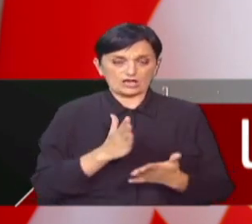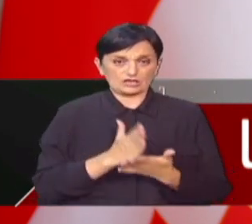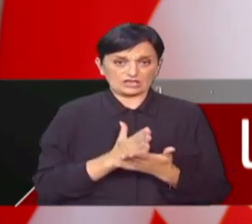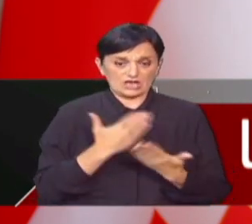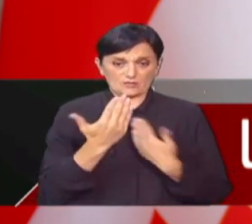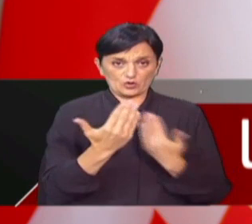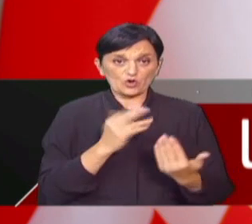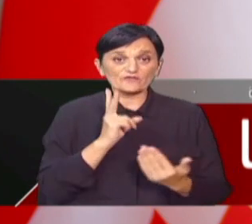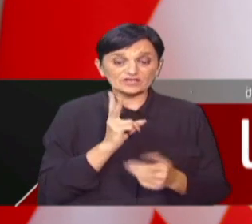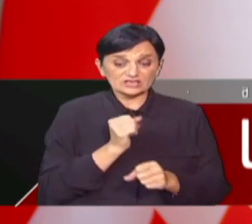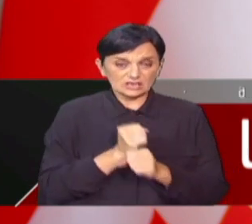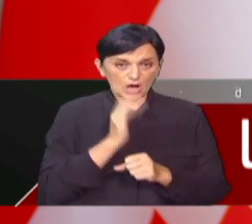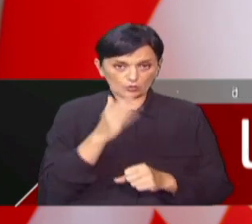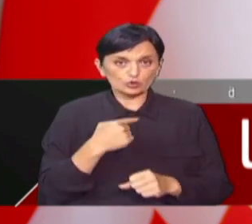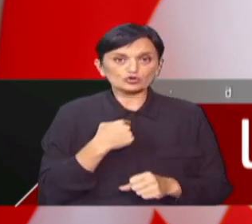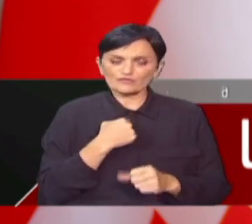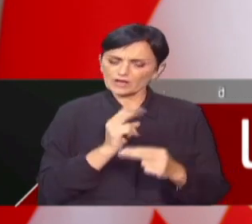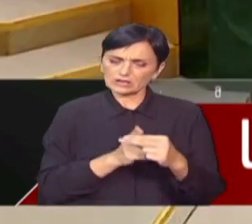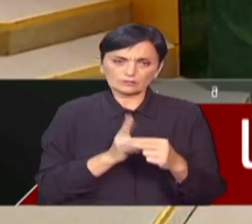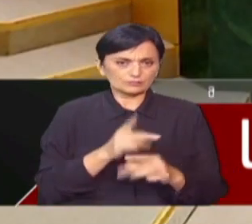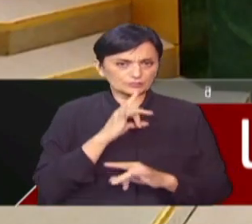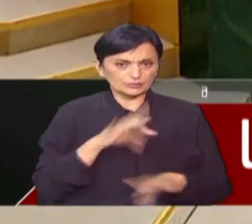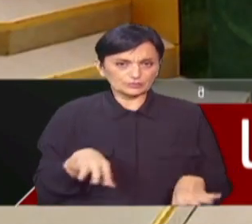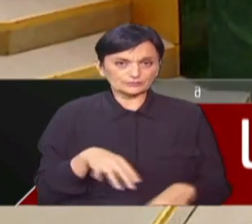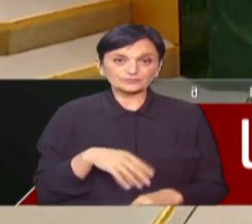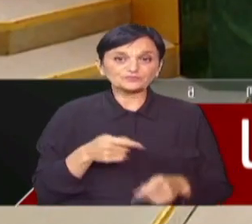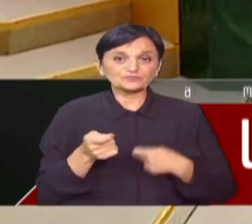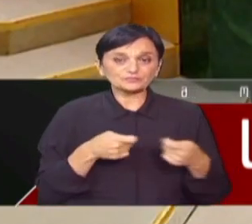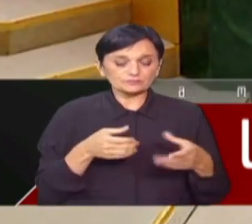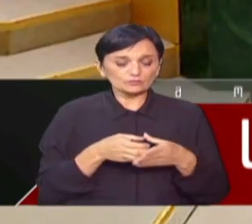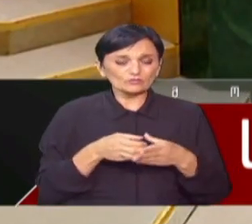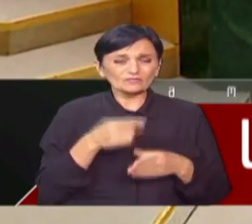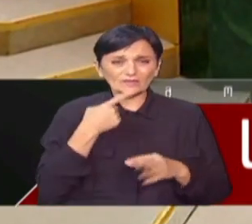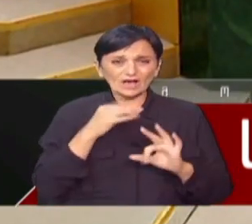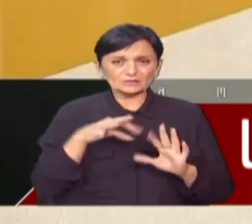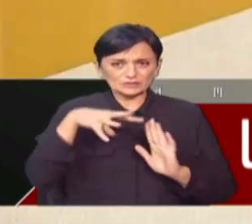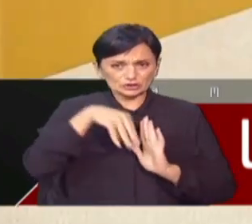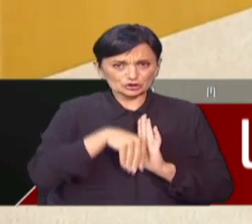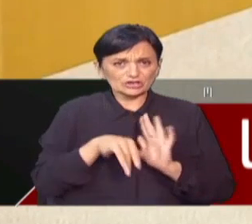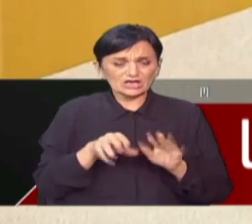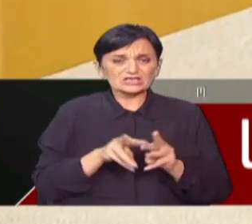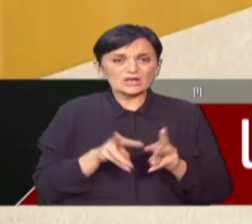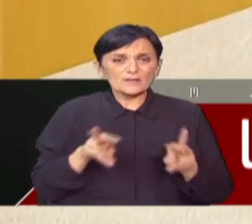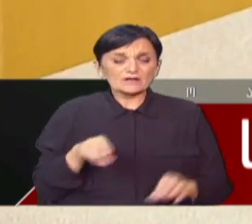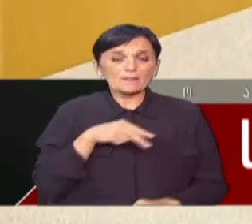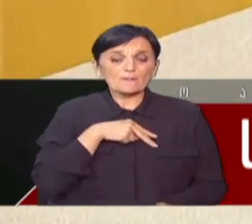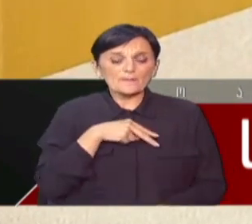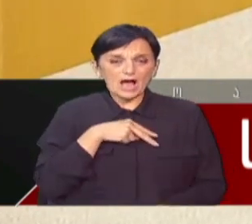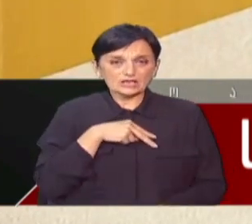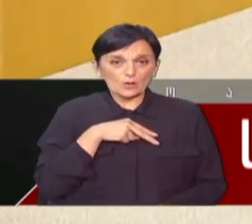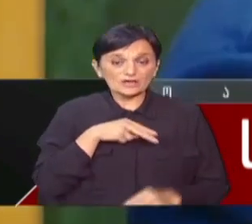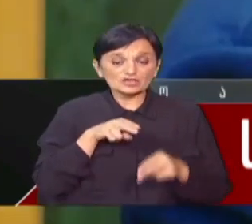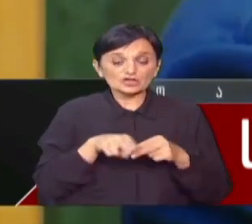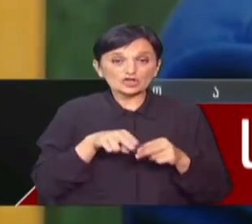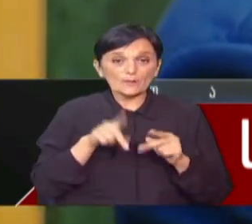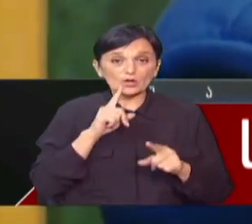ამის გაკეთებას აპირებს, ჩვენ დასაკვირველია ხელს არ შეუშლით. Მართველ გუნჩი აცხადებენ, რომ შინაგან საქმეთა მინისტრი პარლამენტში